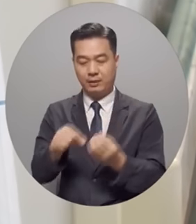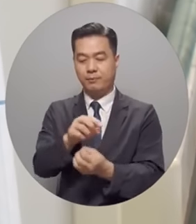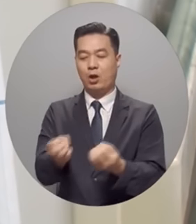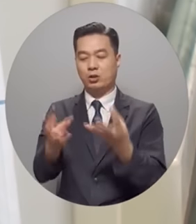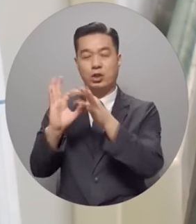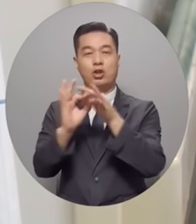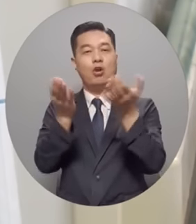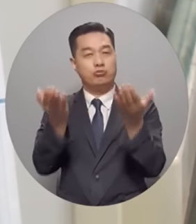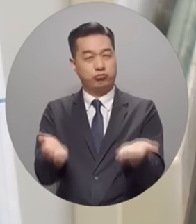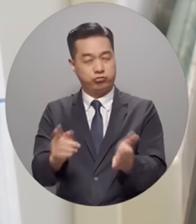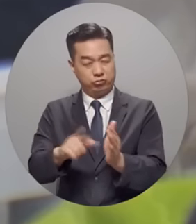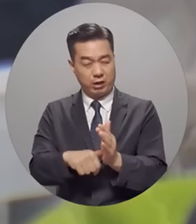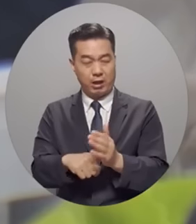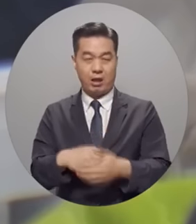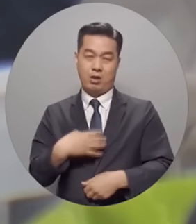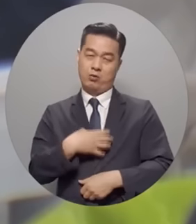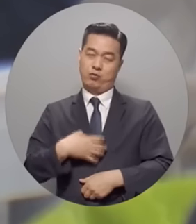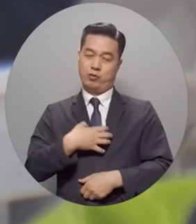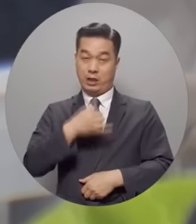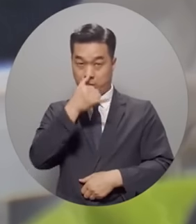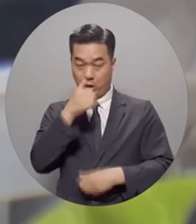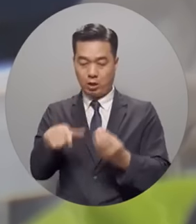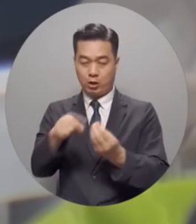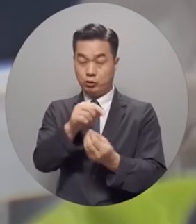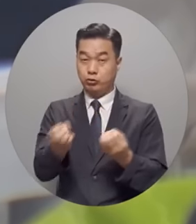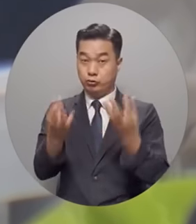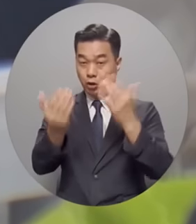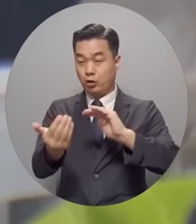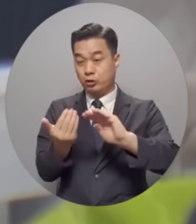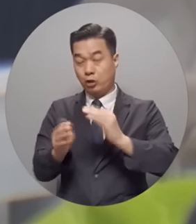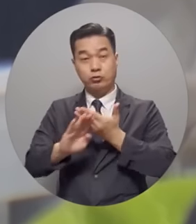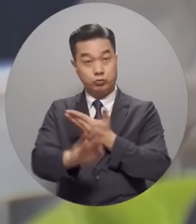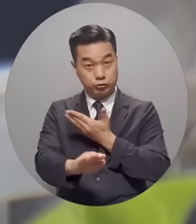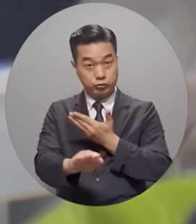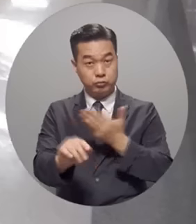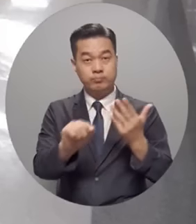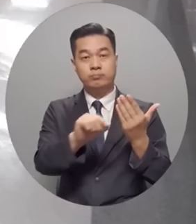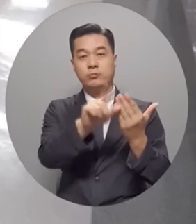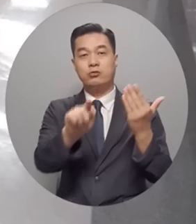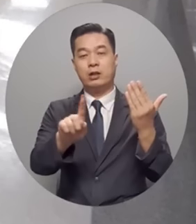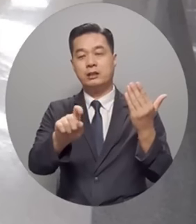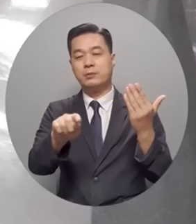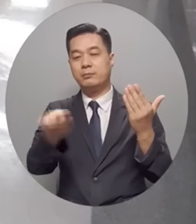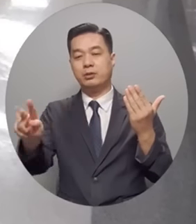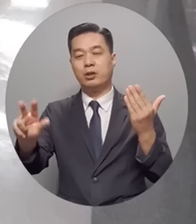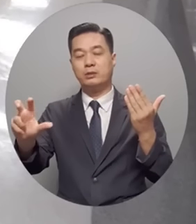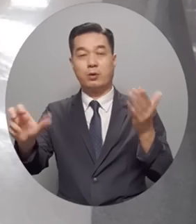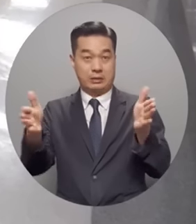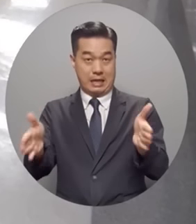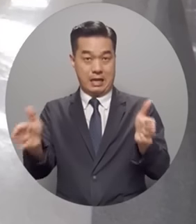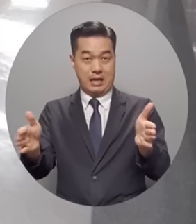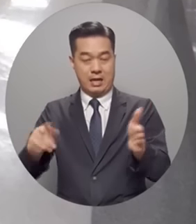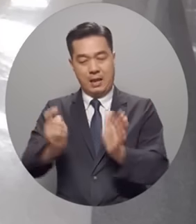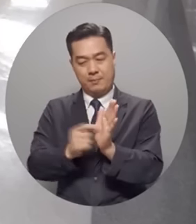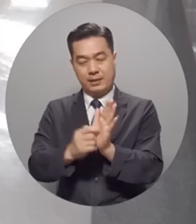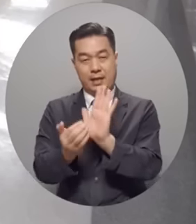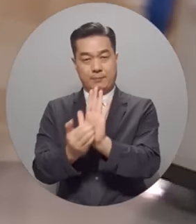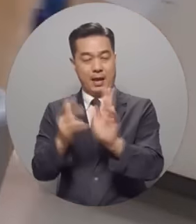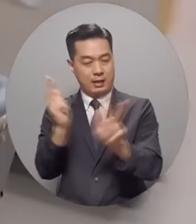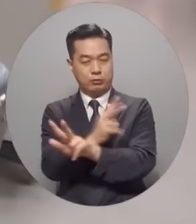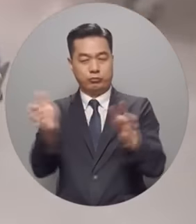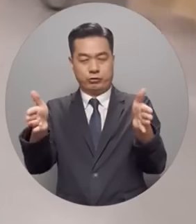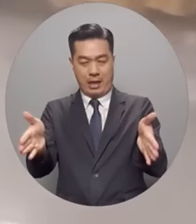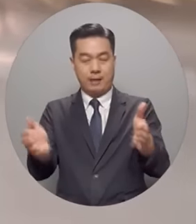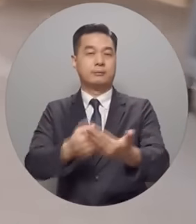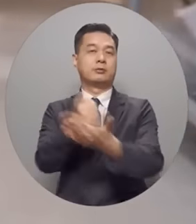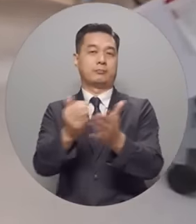앞두고 위기감이 높아지자 추석을 전후로 한 다음 달 11일부터 25일까지를 비상응급 대응 주간으로 정했습니다.